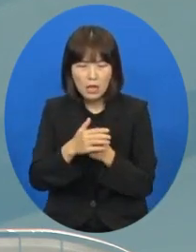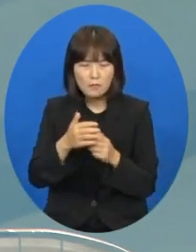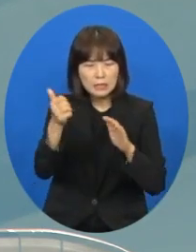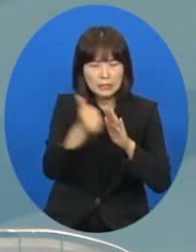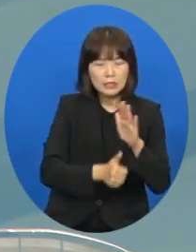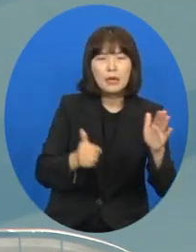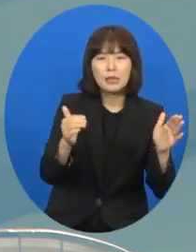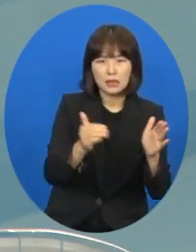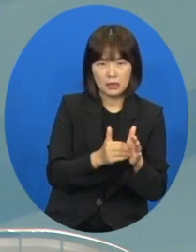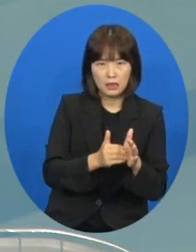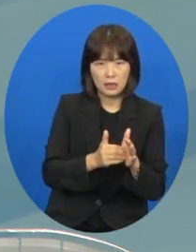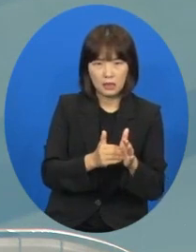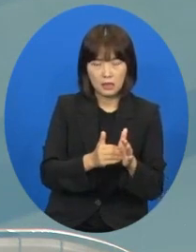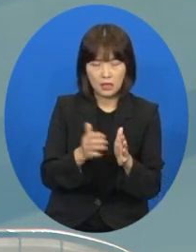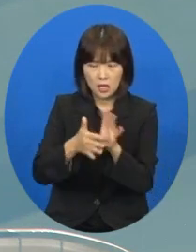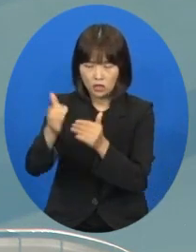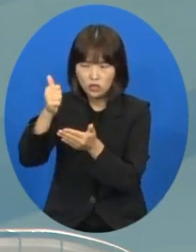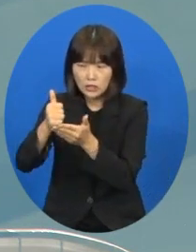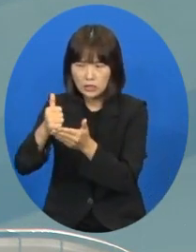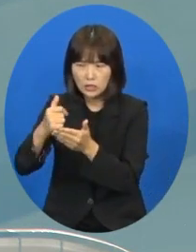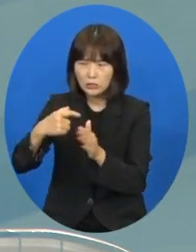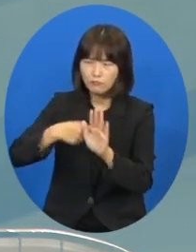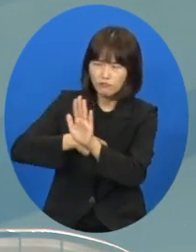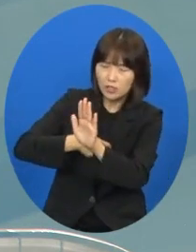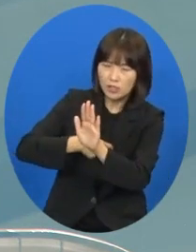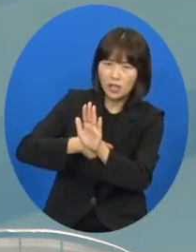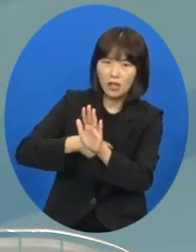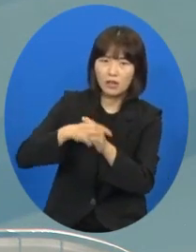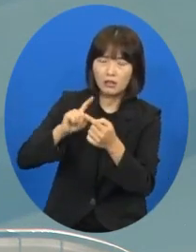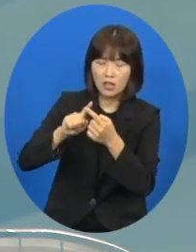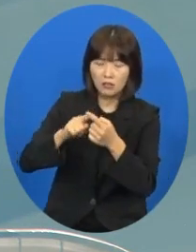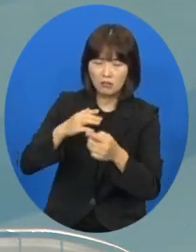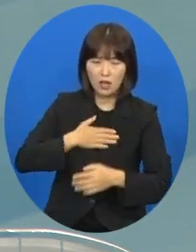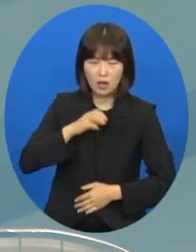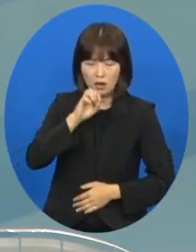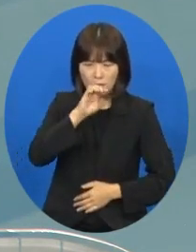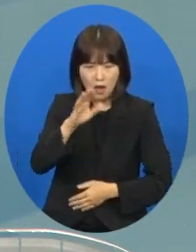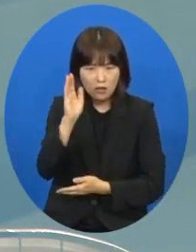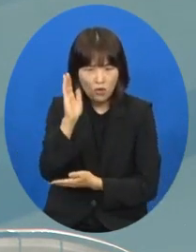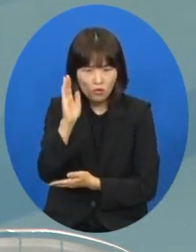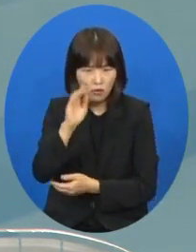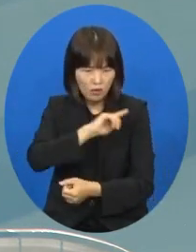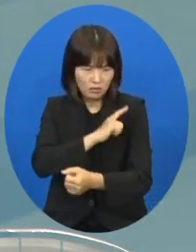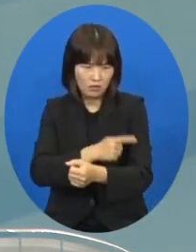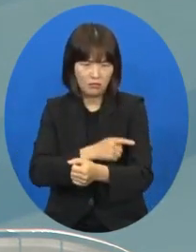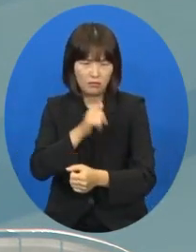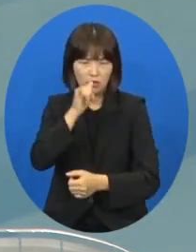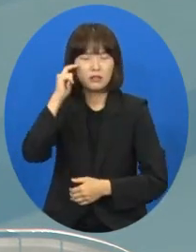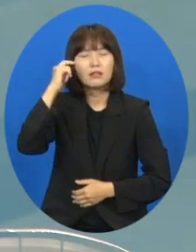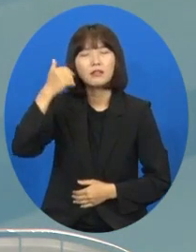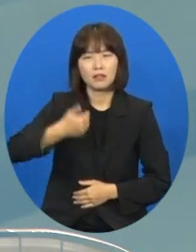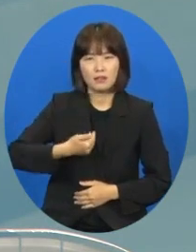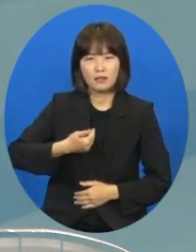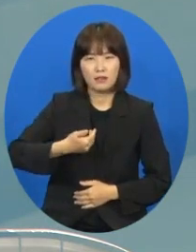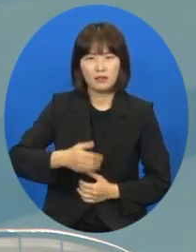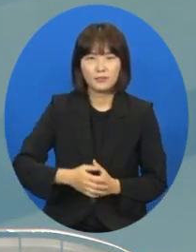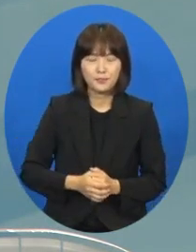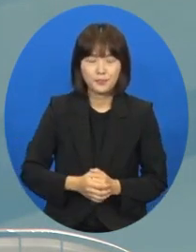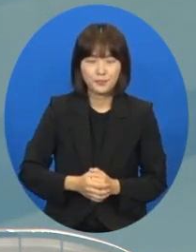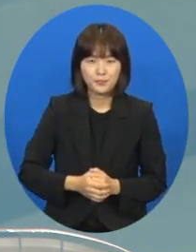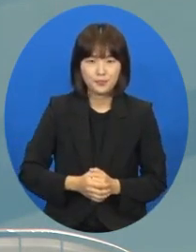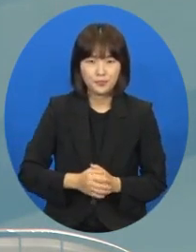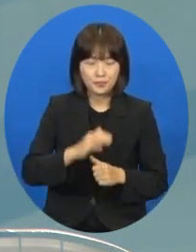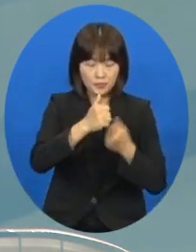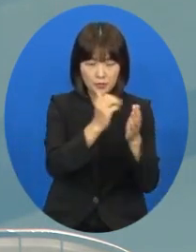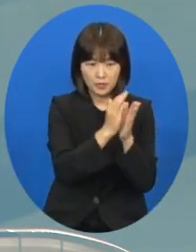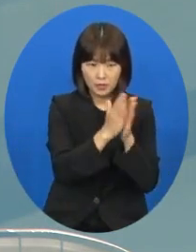해서 예수님 부인했다고 무슨 말할 자격이 있겠나 말입니다. 그래서 설교 본문은 이